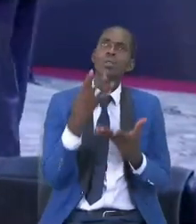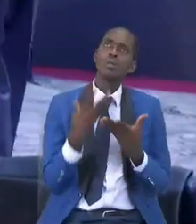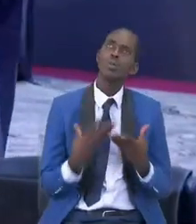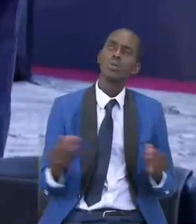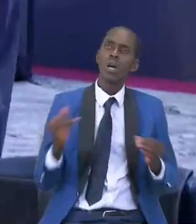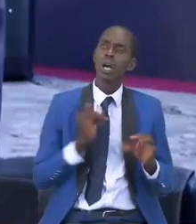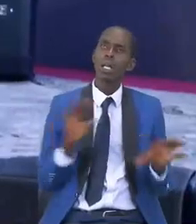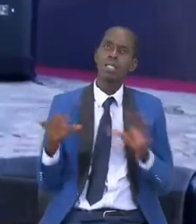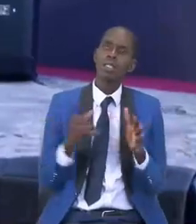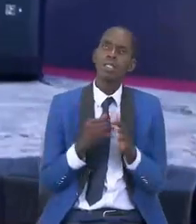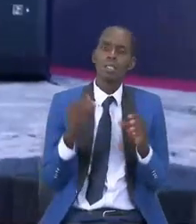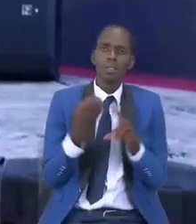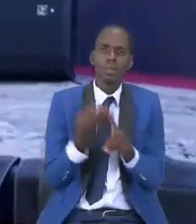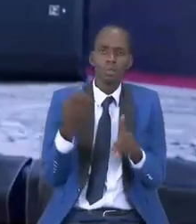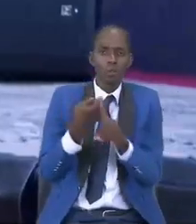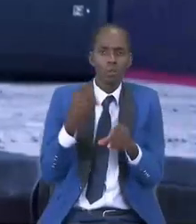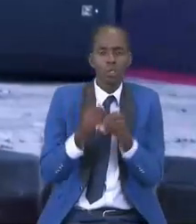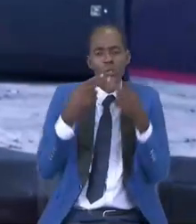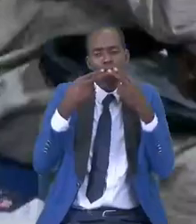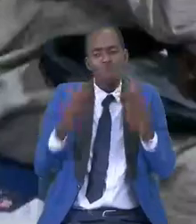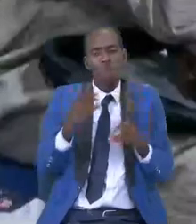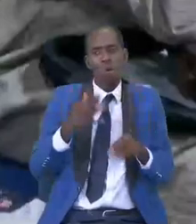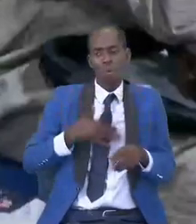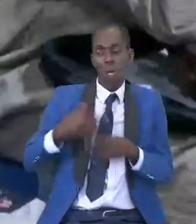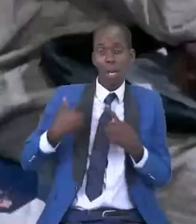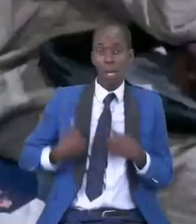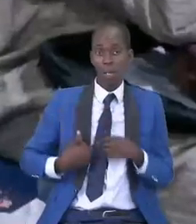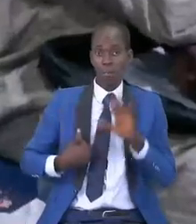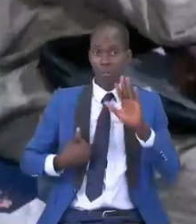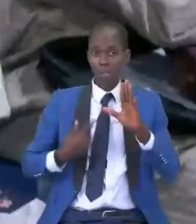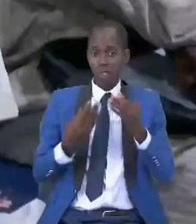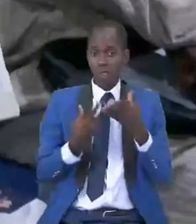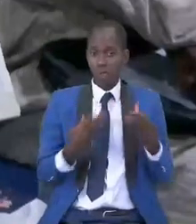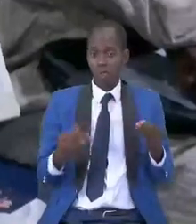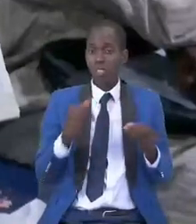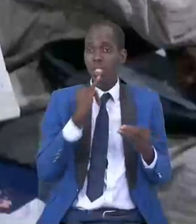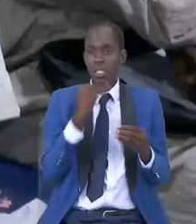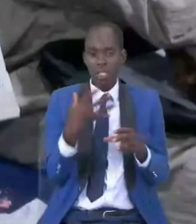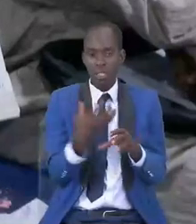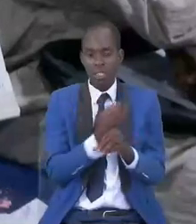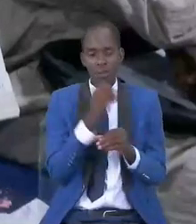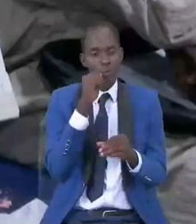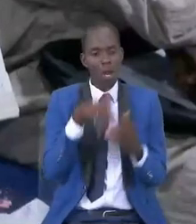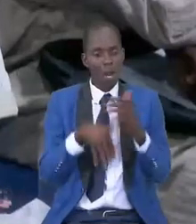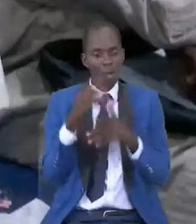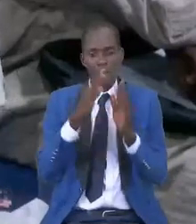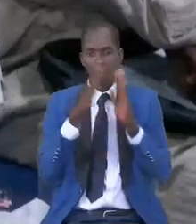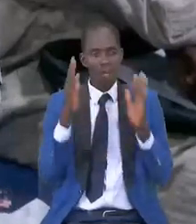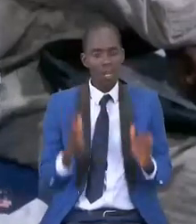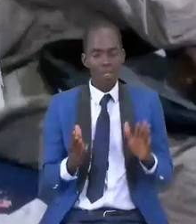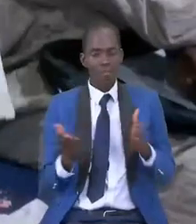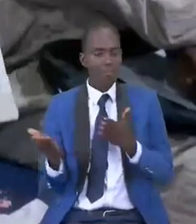selon l'innocence. La solution, retourne la femme, sois là de ta maison. Et qu'elle retourne chez son